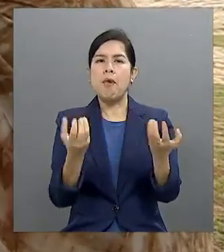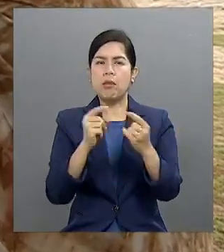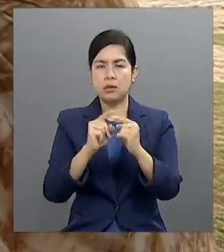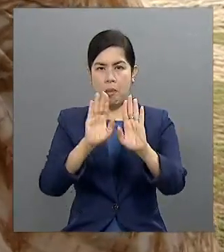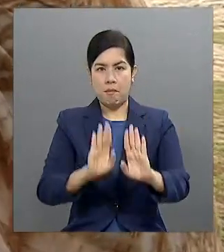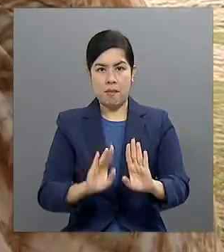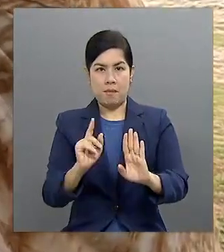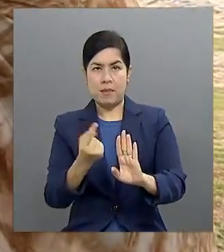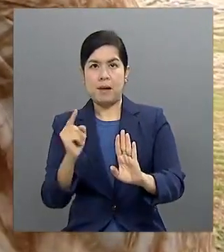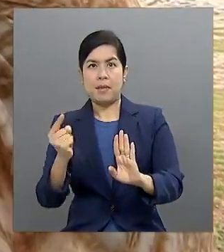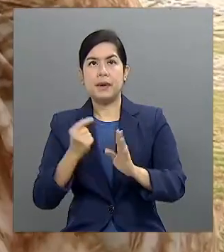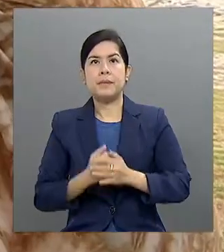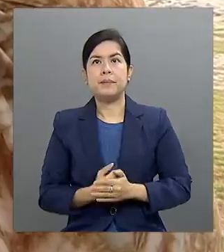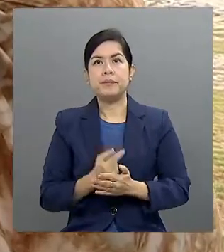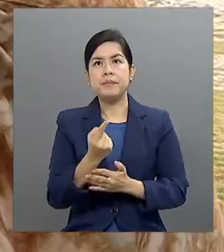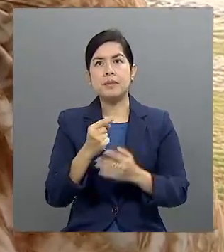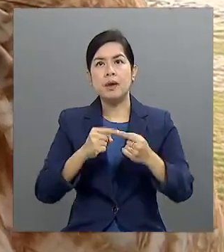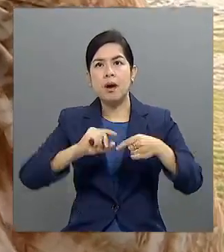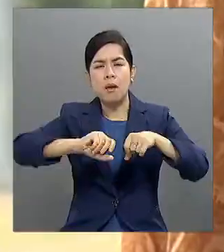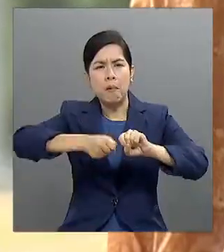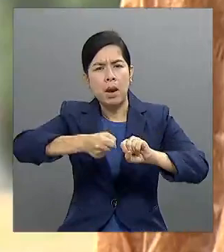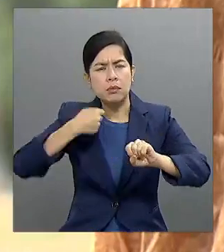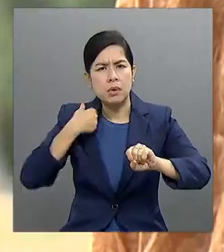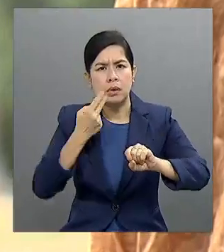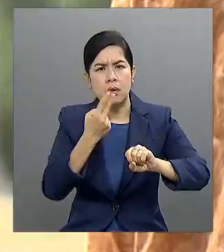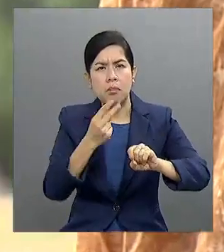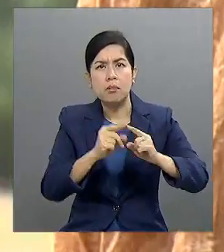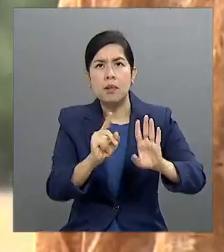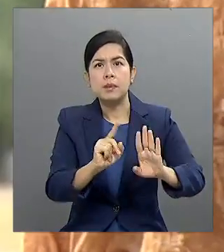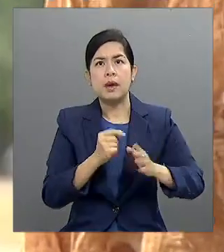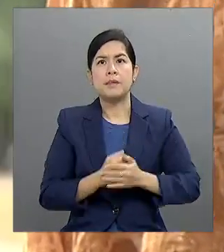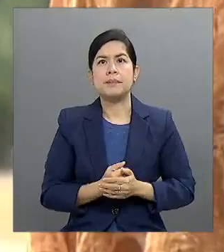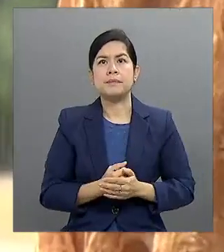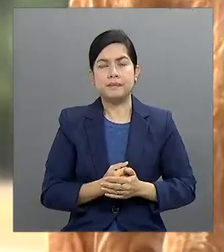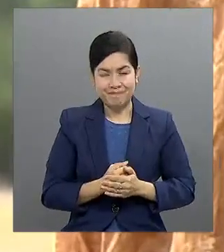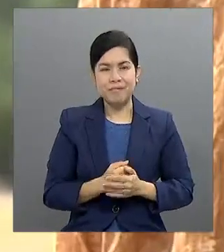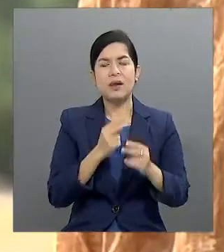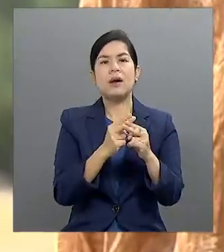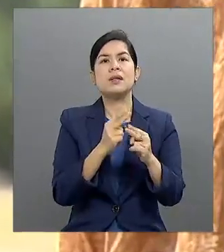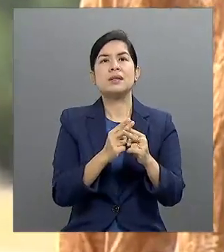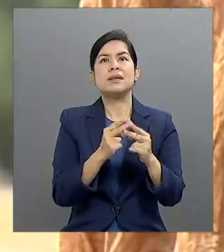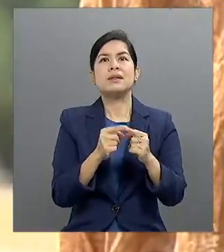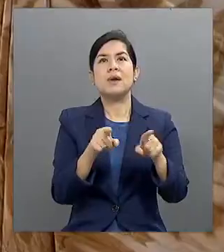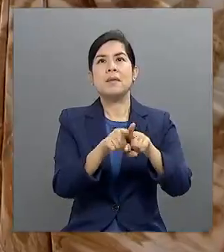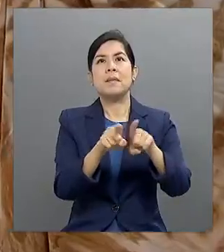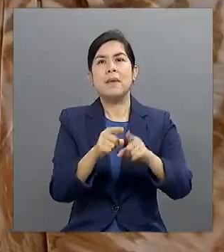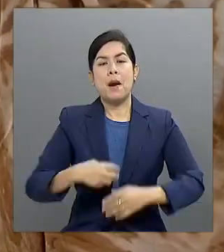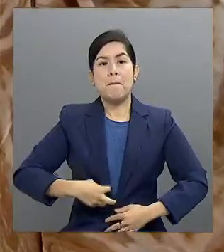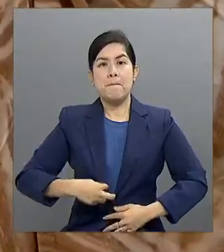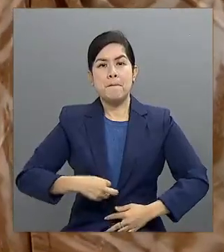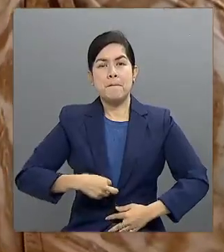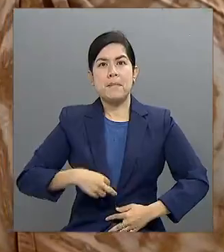ที่ใช้ก็เป็นผ้าเขาเรียกว่าผ้าอะไรคะ เป็นผ้าปาเต้ เป็นผ้าปาเต้เหมือนจากเป็นชุดพื้นถิ่นที่